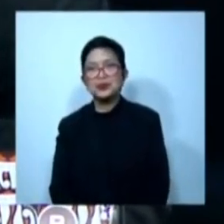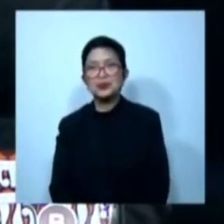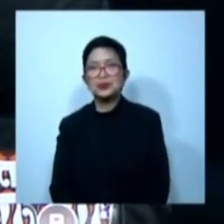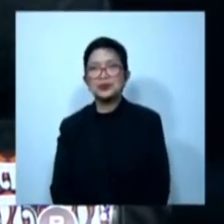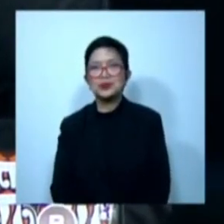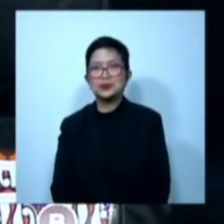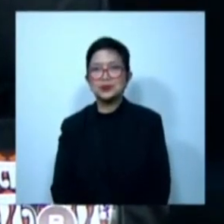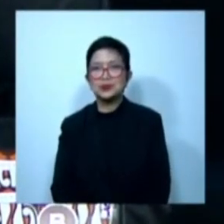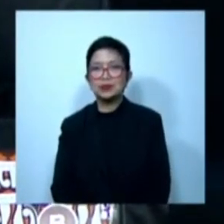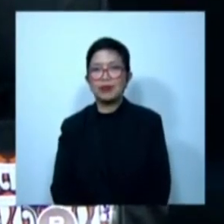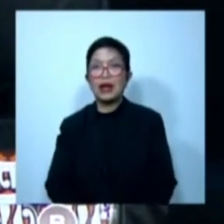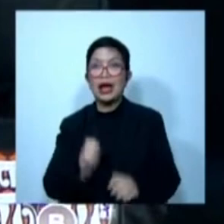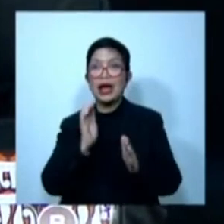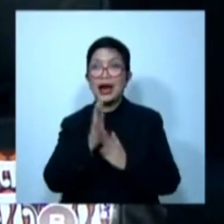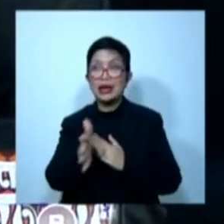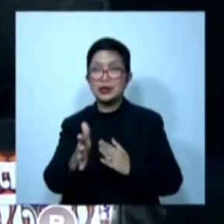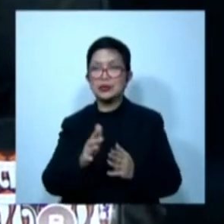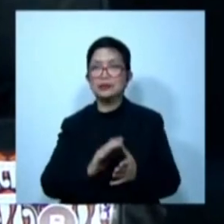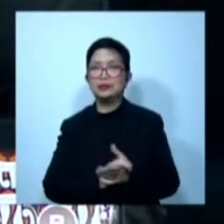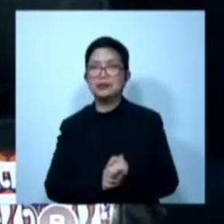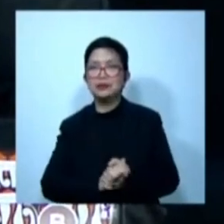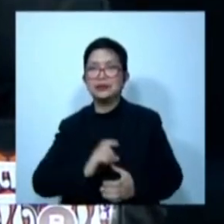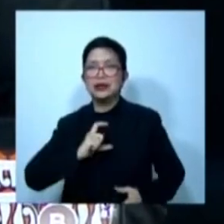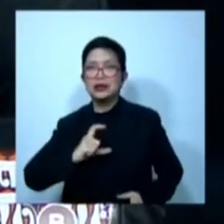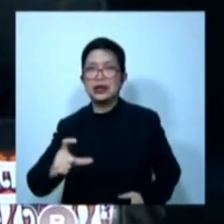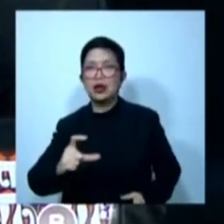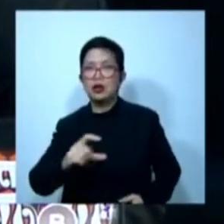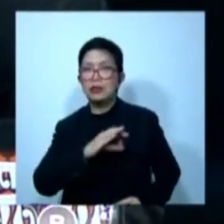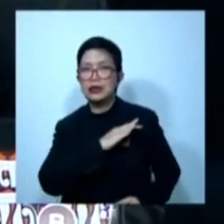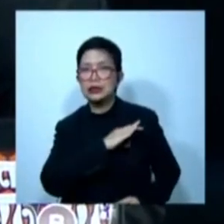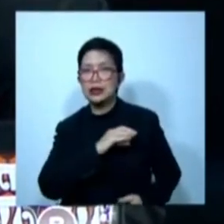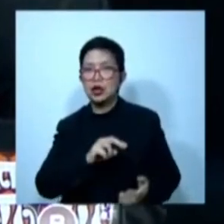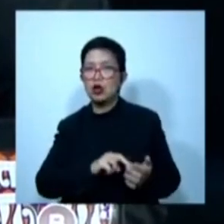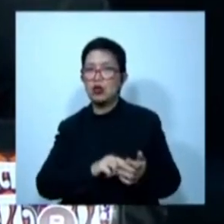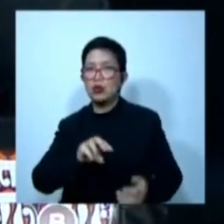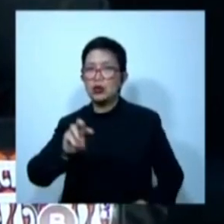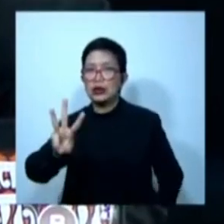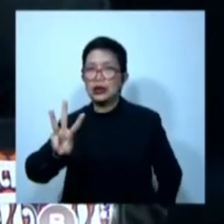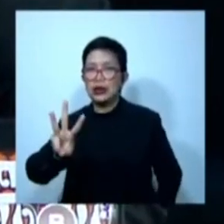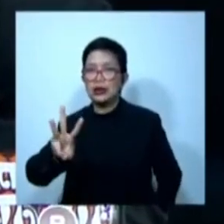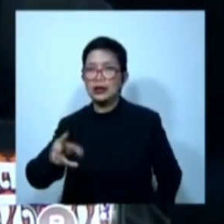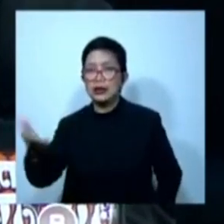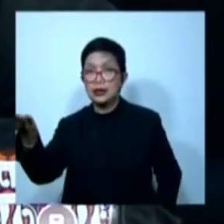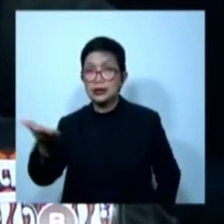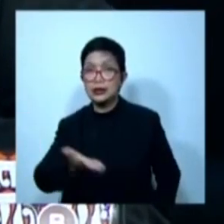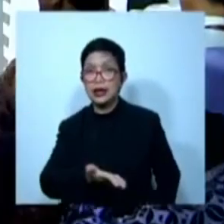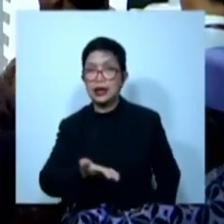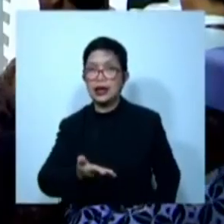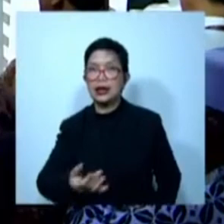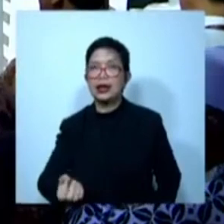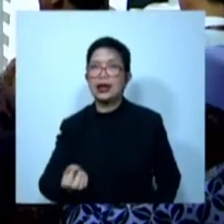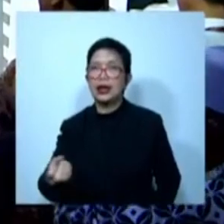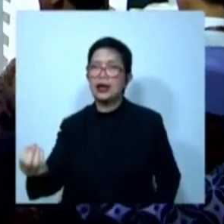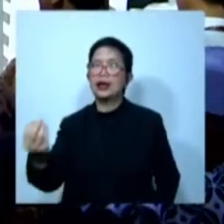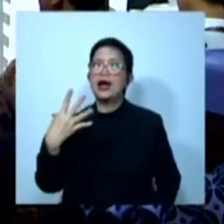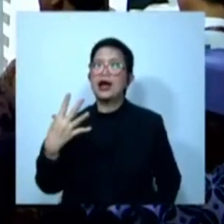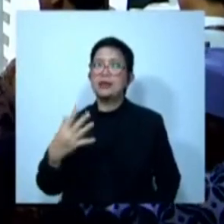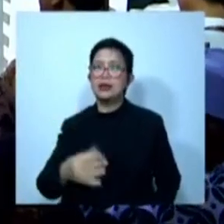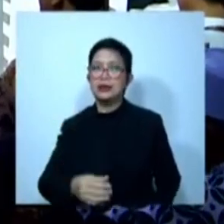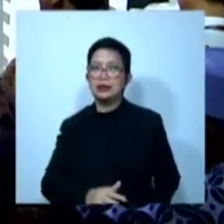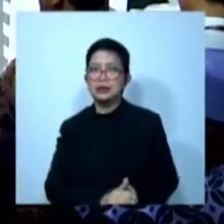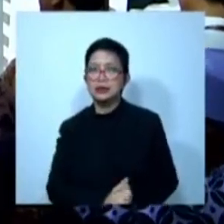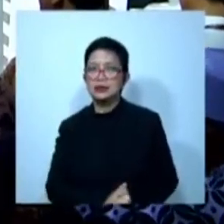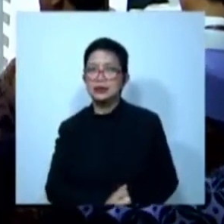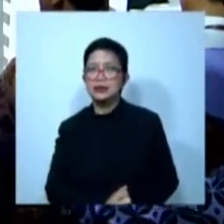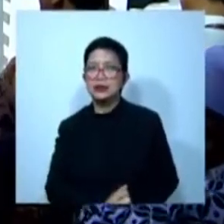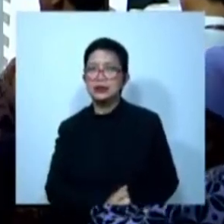Baik, selanjutnya kepada calon presiden nomor urut 3, kami silakan untuk menanggapi jawaban calon presiden